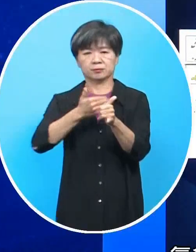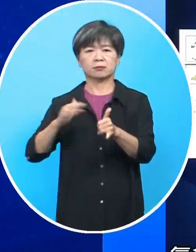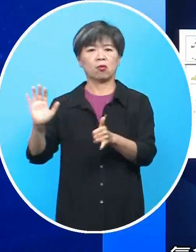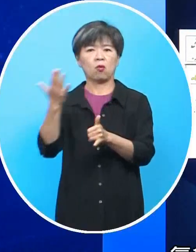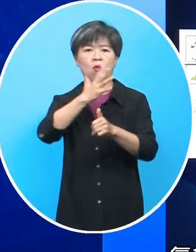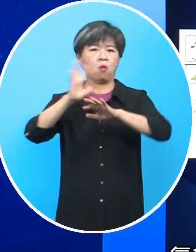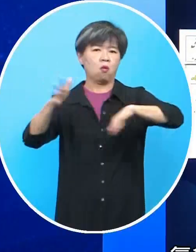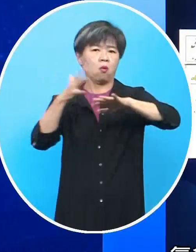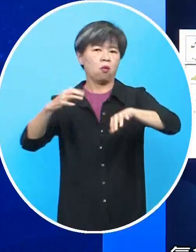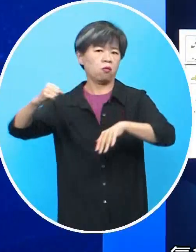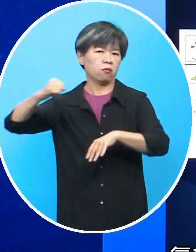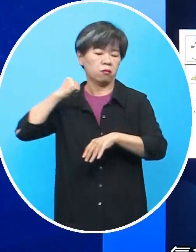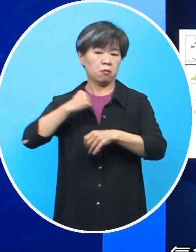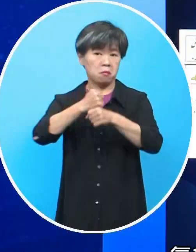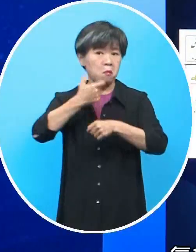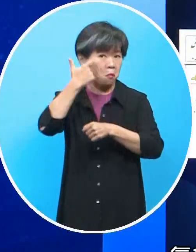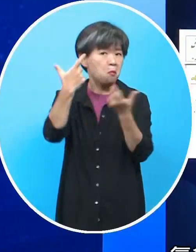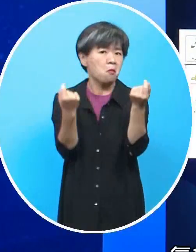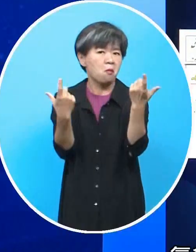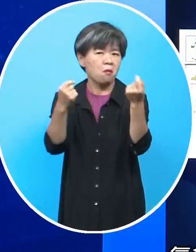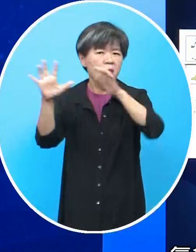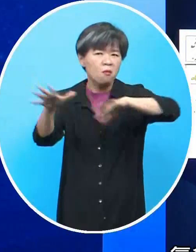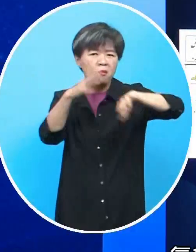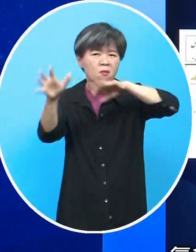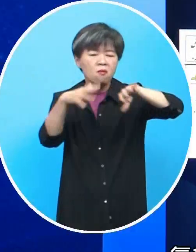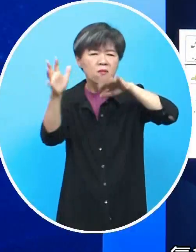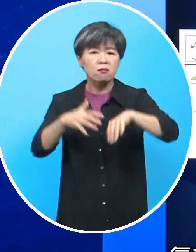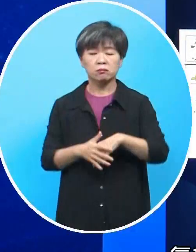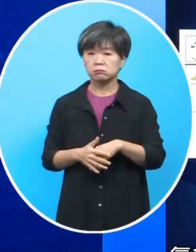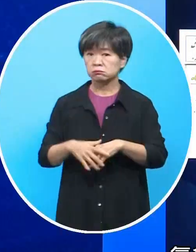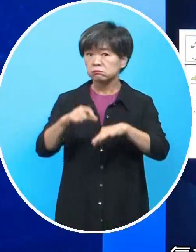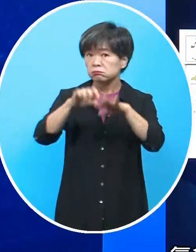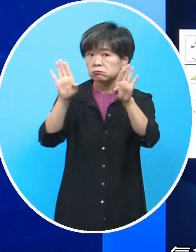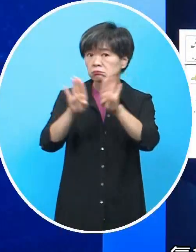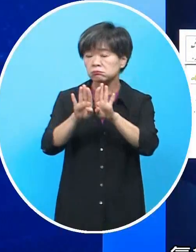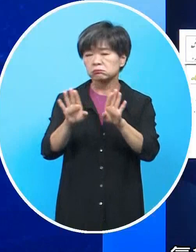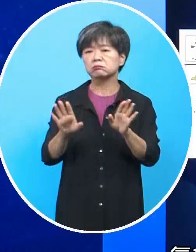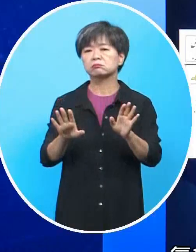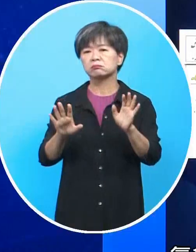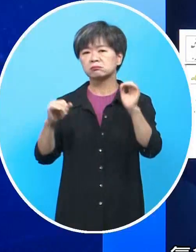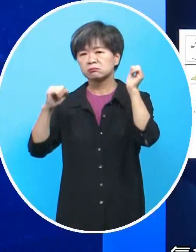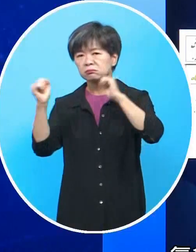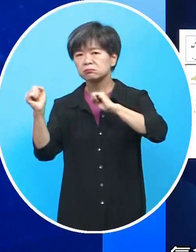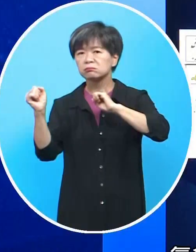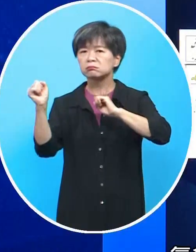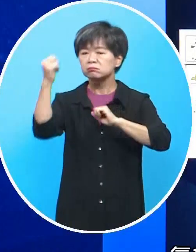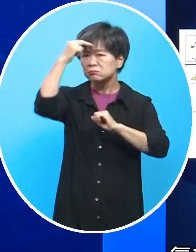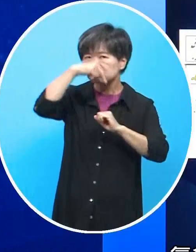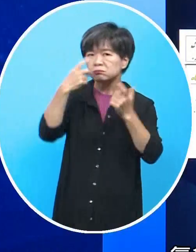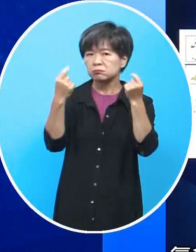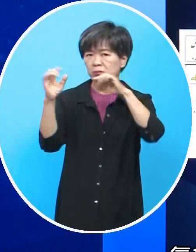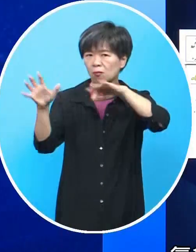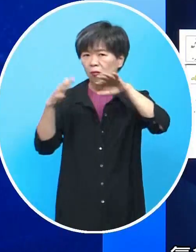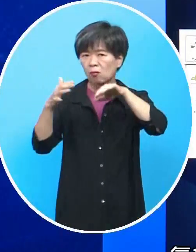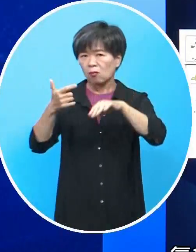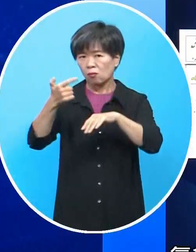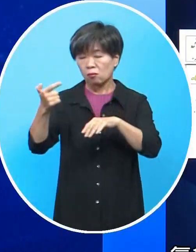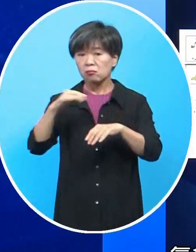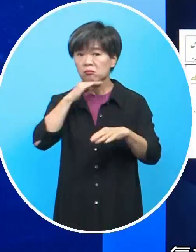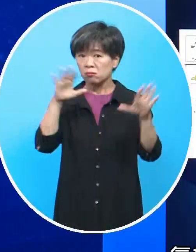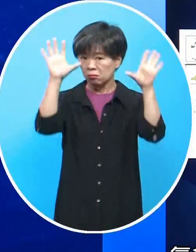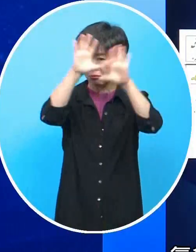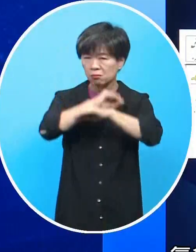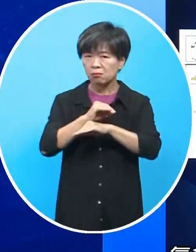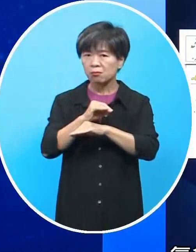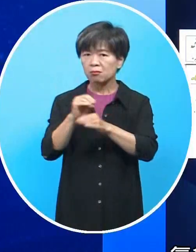出现，马祖也有比较强的阵风。那金门在上半天到下午这段期间风还是比较大，但是到今天晚上的时候会有